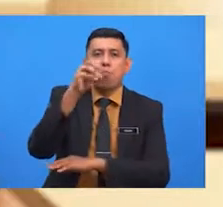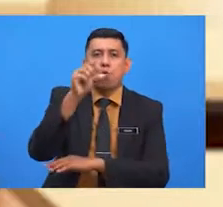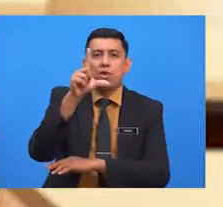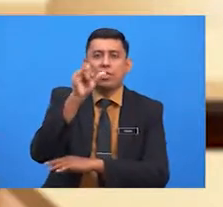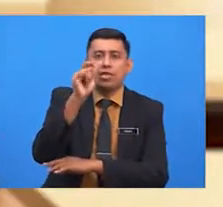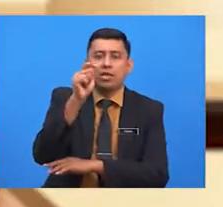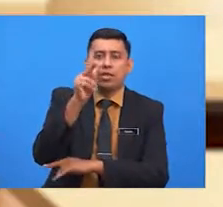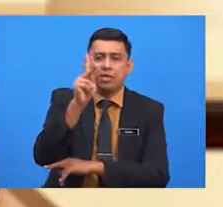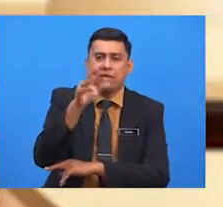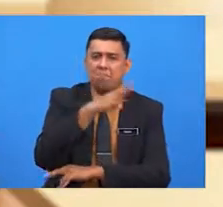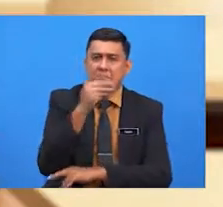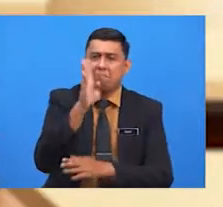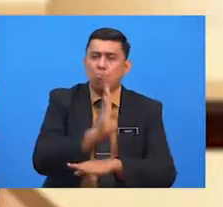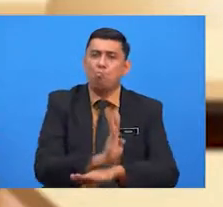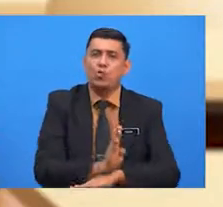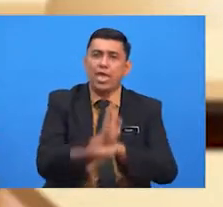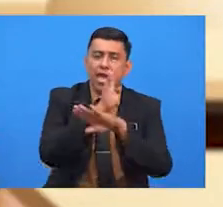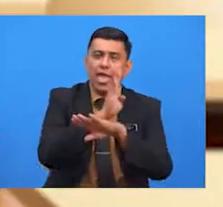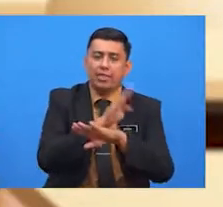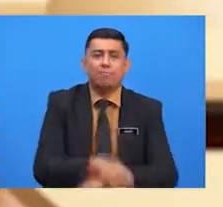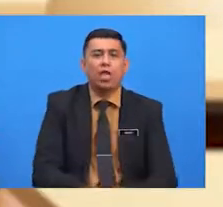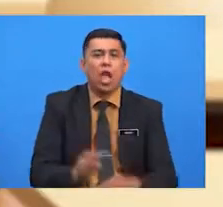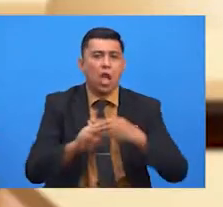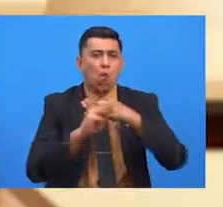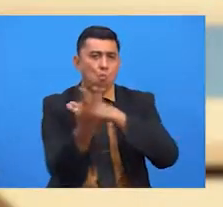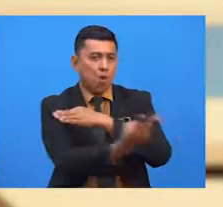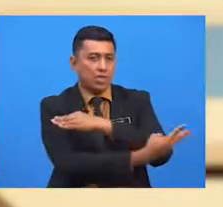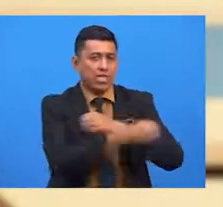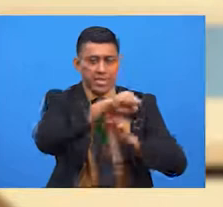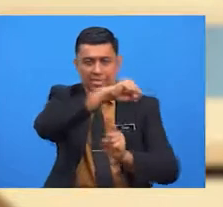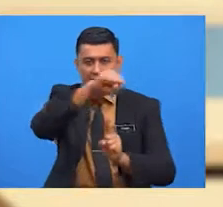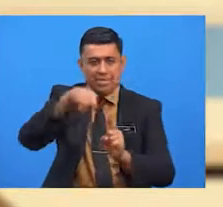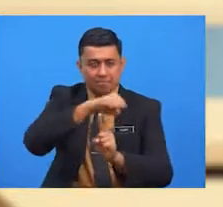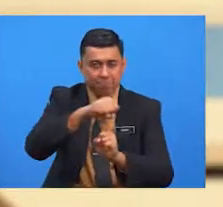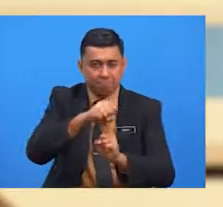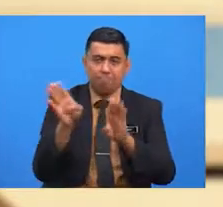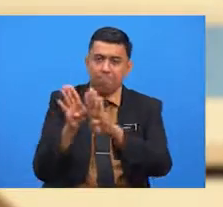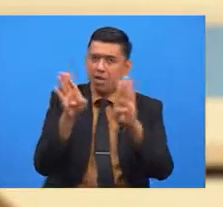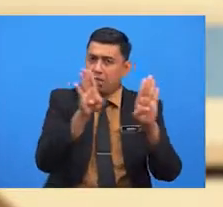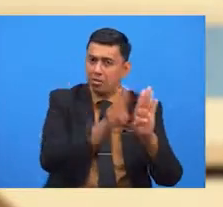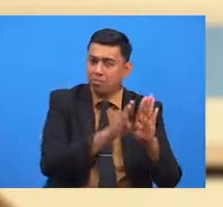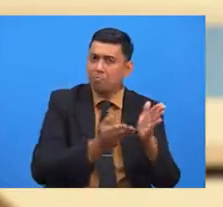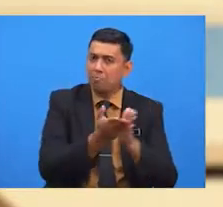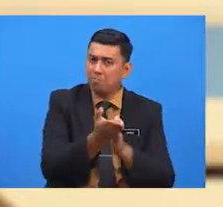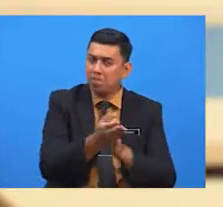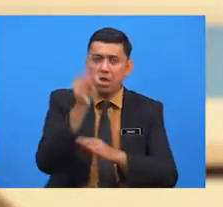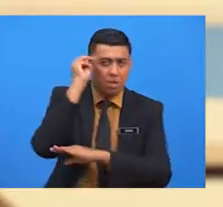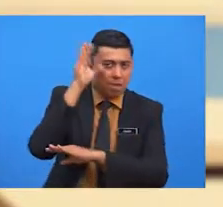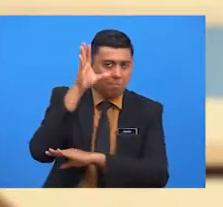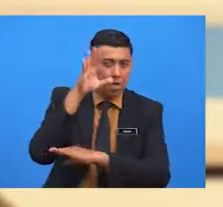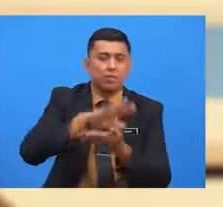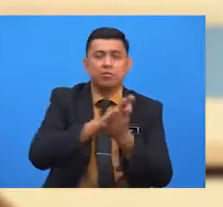dan kebudayaan bagi kawasan sekitarnya. Bandar seterusnya berkembang